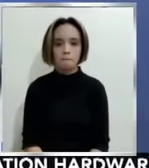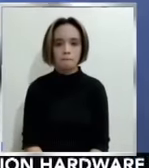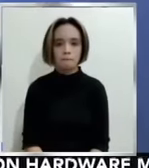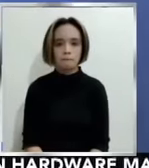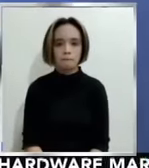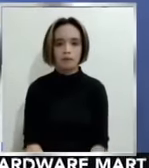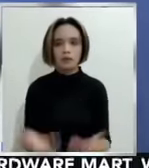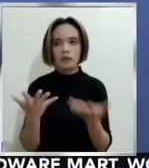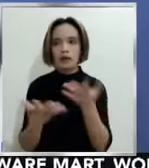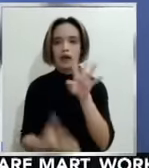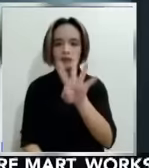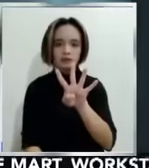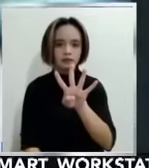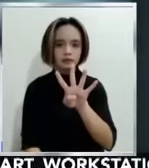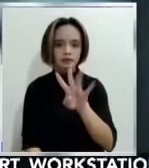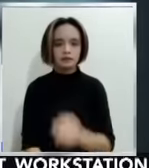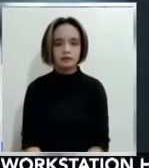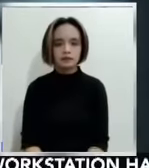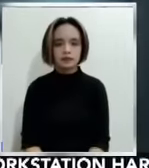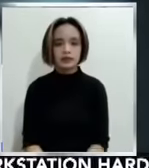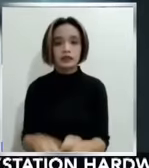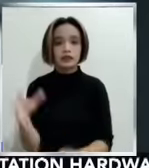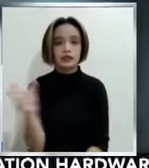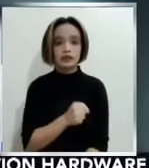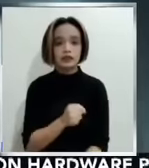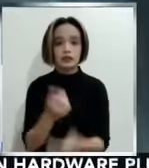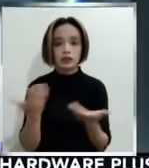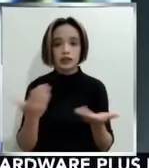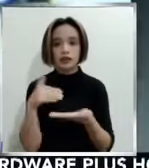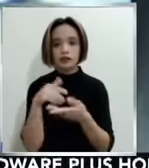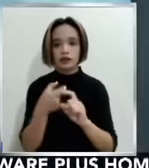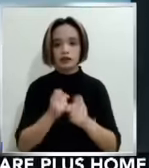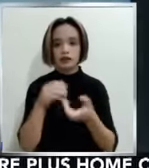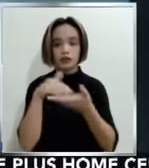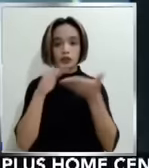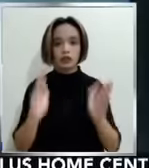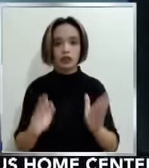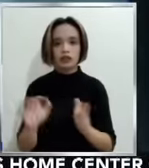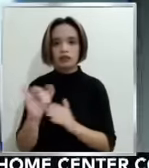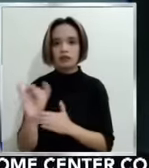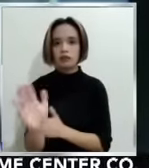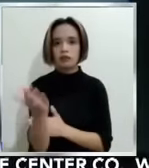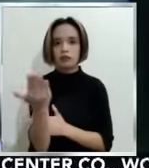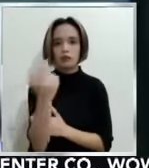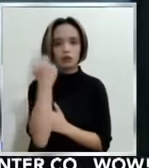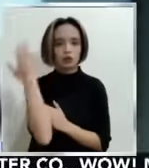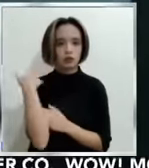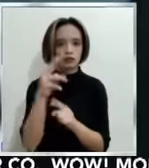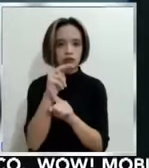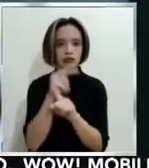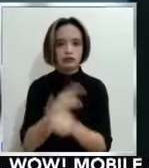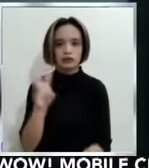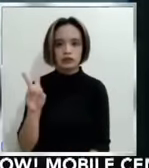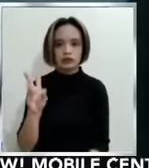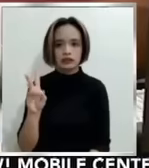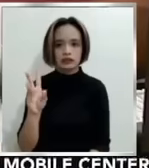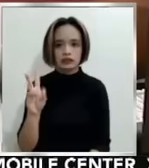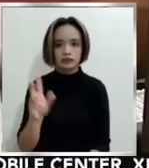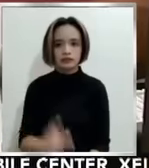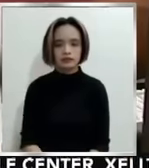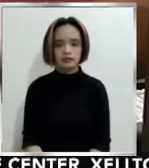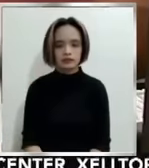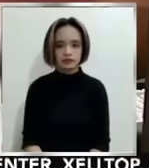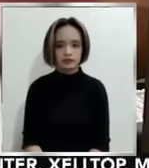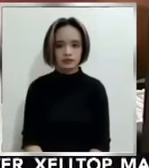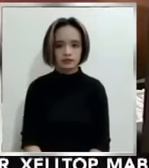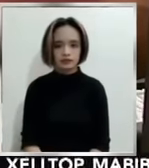Siya rin ang itinuturo ng hablot sa isang estudyante madaling araw rin noong November 16. Gabi siya tumira sa cellphone ko po.